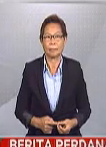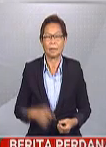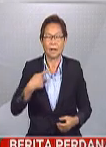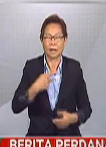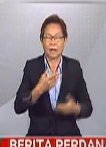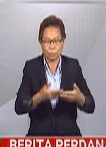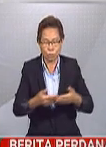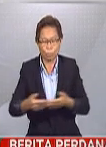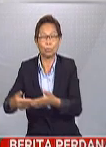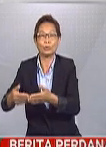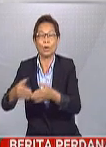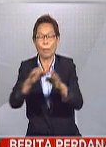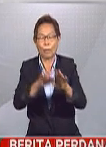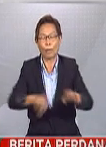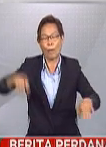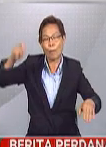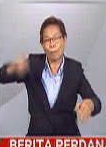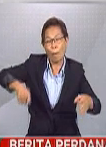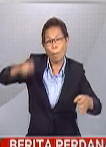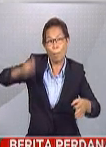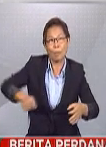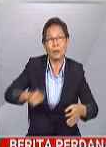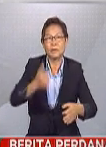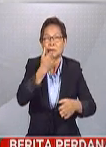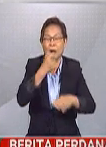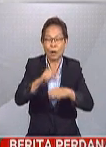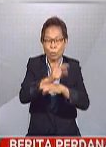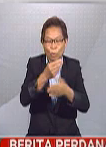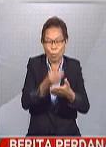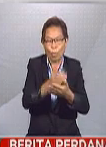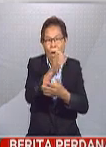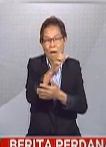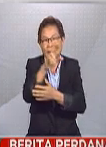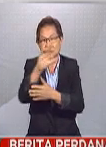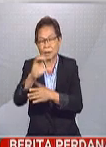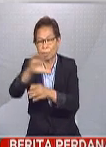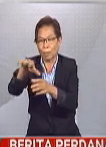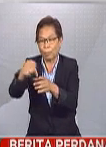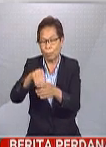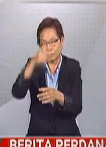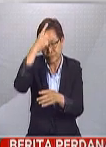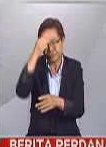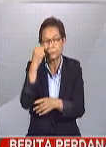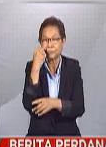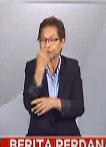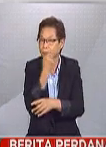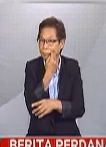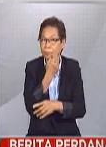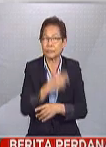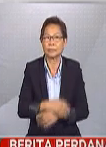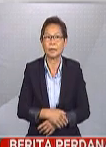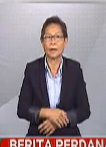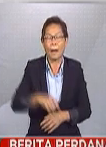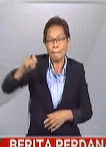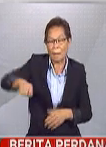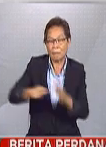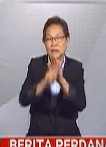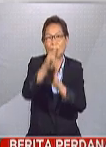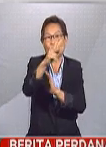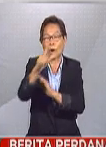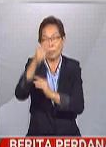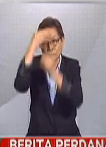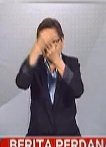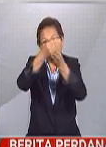Baik, kita teruskan dengan perkembangan perbicaraan kes penyelewengan dana SRC membabitkan Datuk Seri Najib Tun Razak. Mahkamah Tinggi Kuala